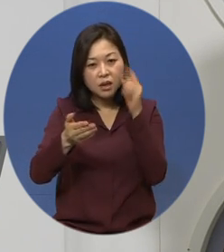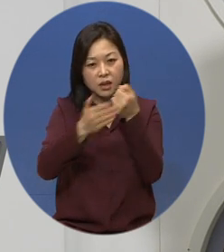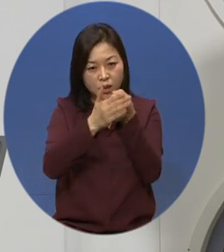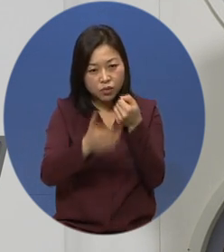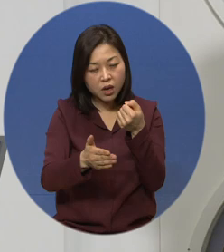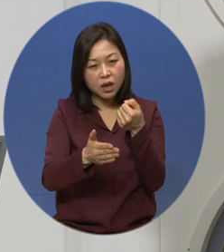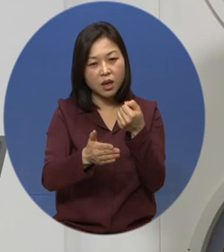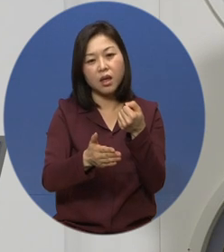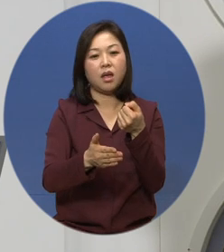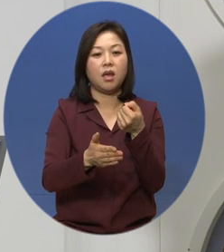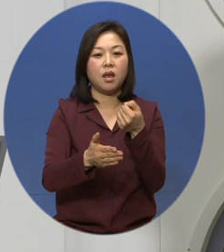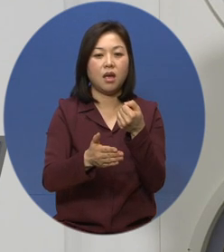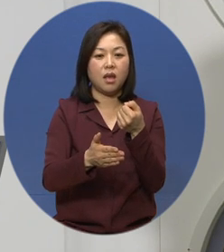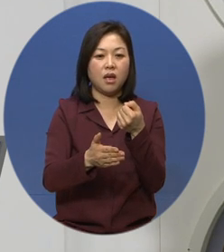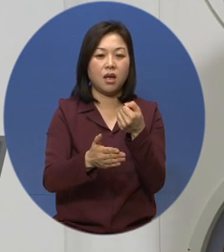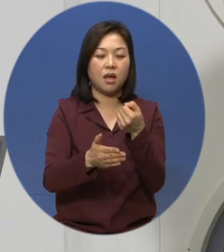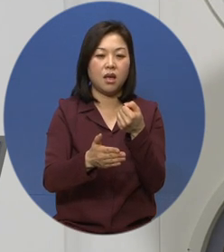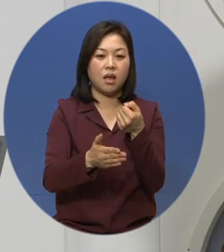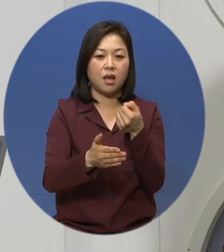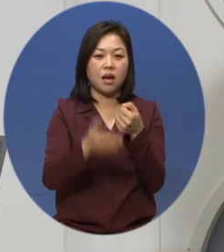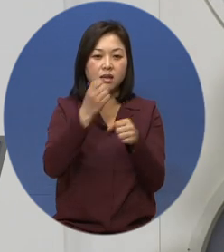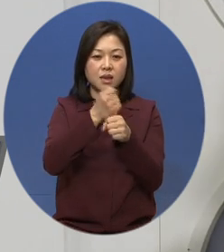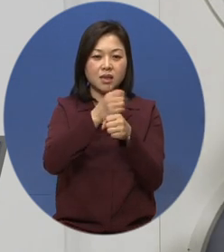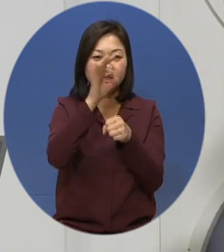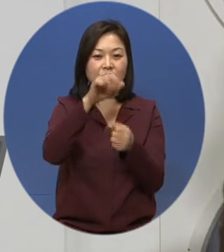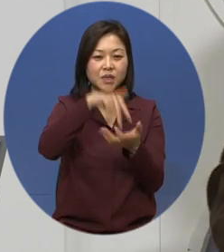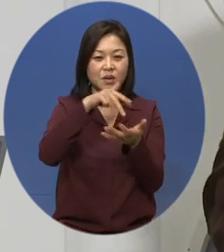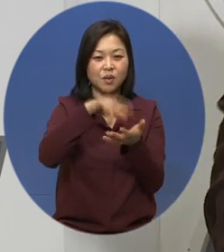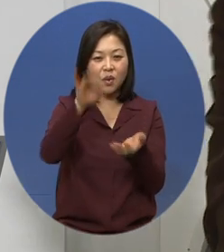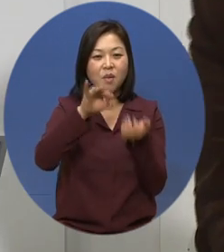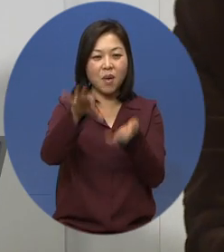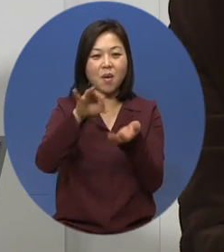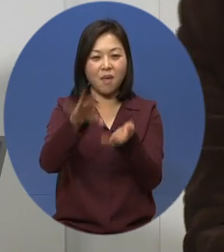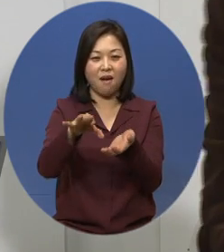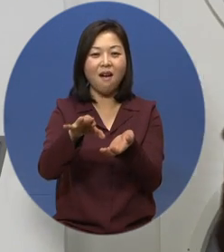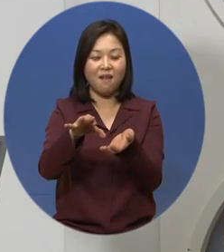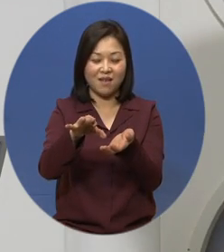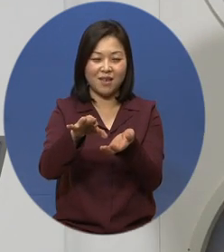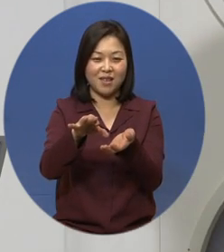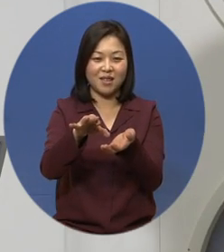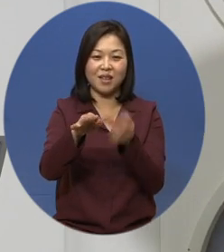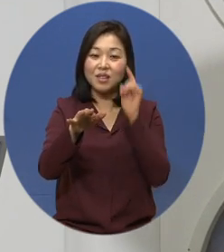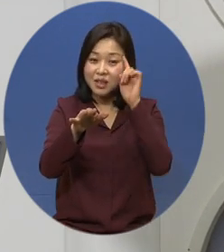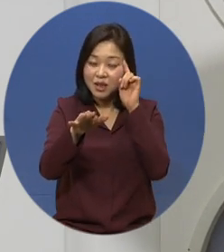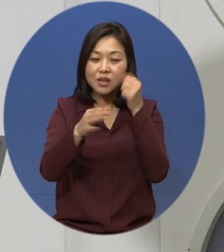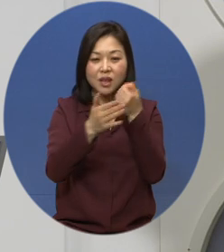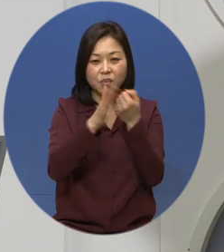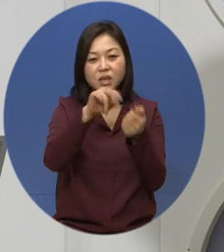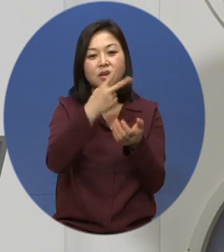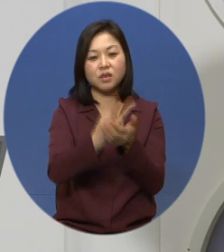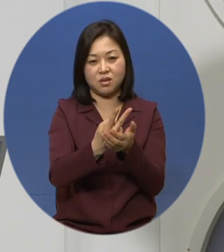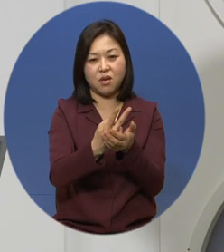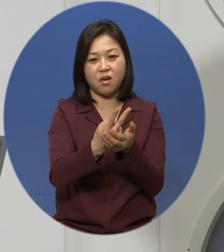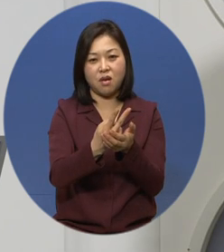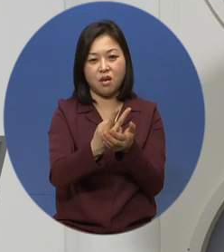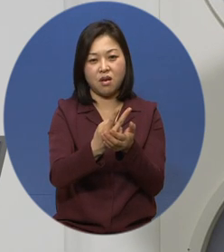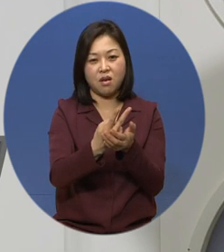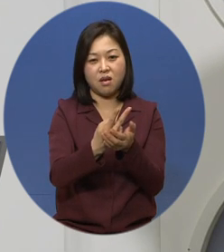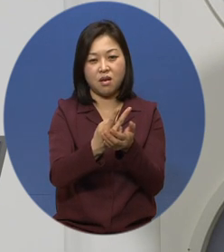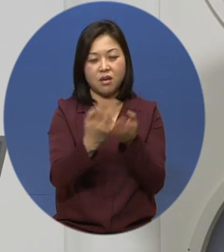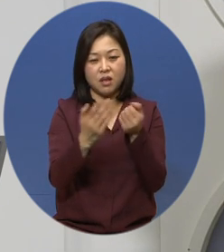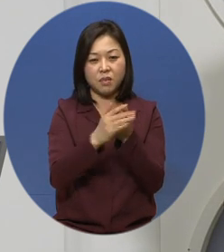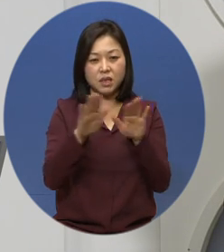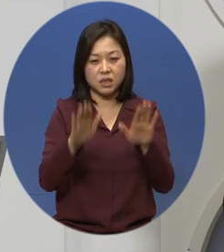집터가 돈을 이렇게 계속 되어야 되니까 악어의 스트레스 땜에 쓰러졌어요 그러면서 이제 어 지금